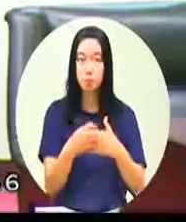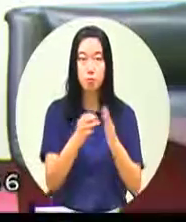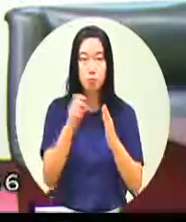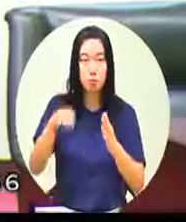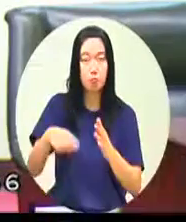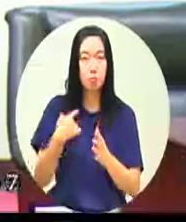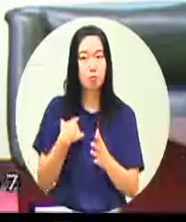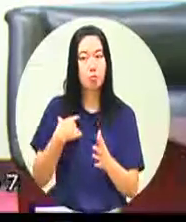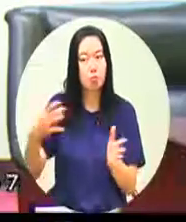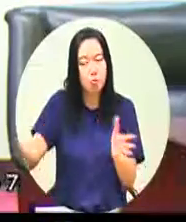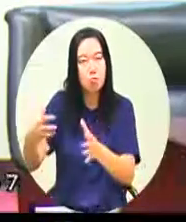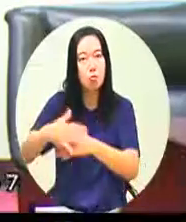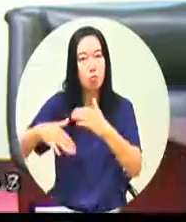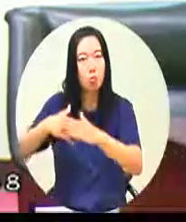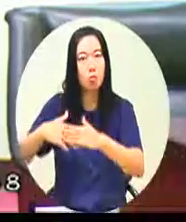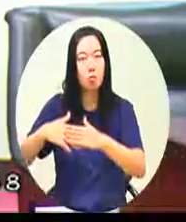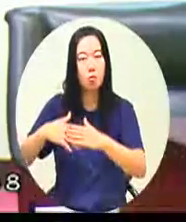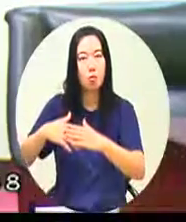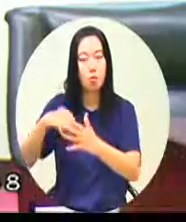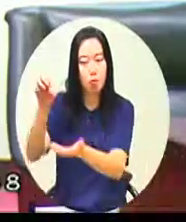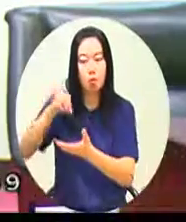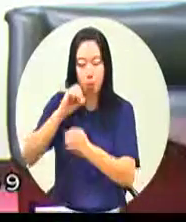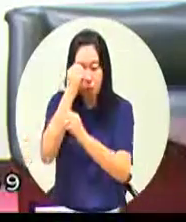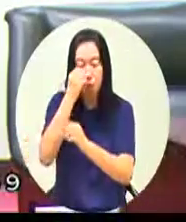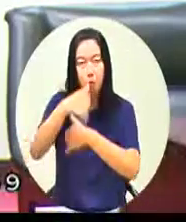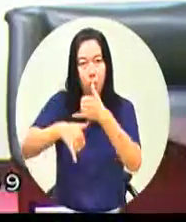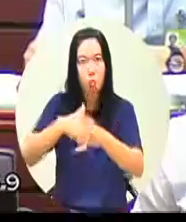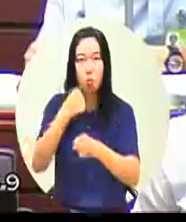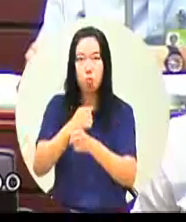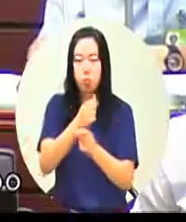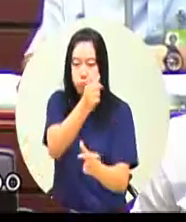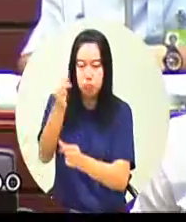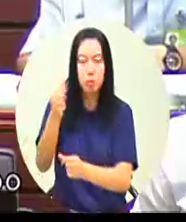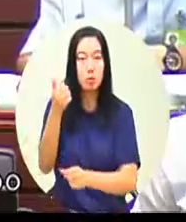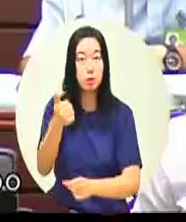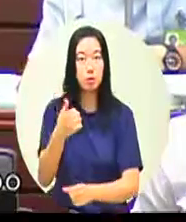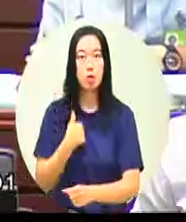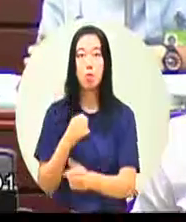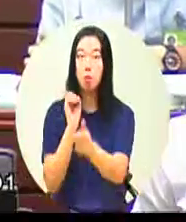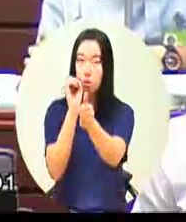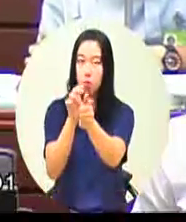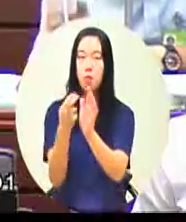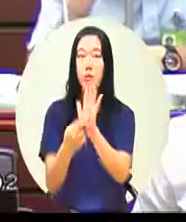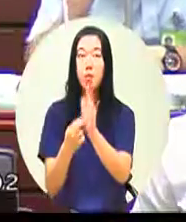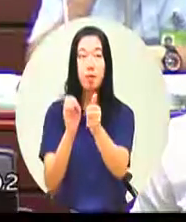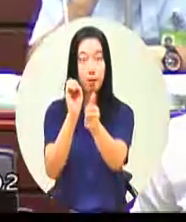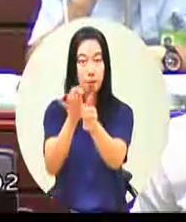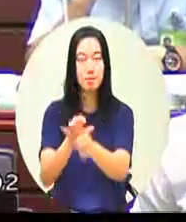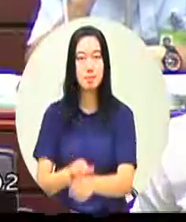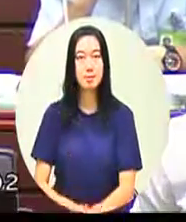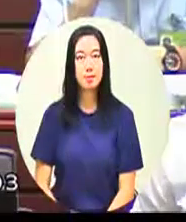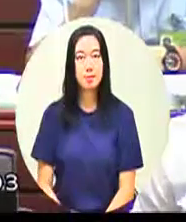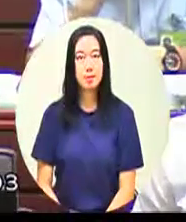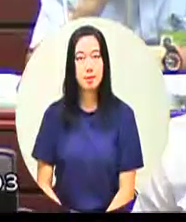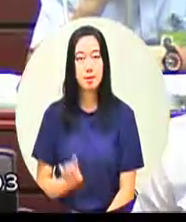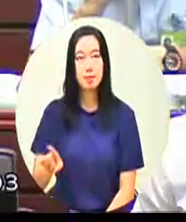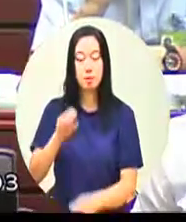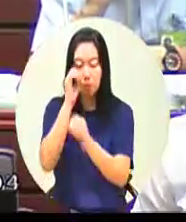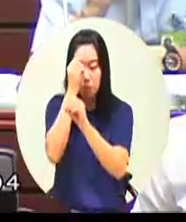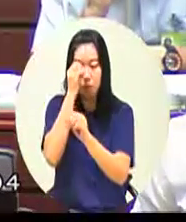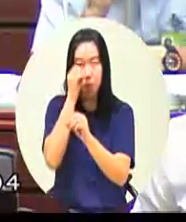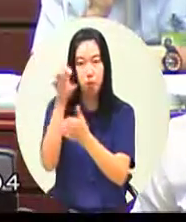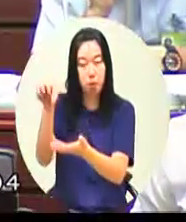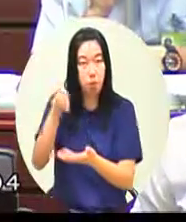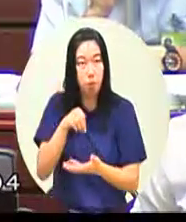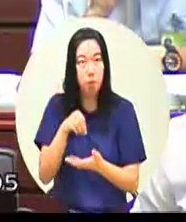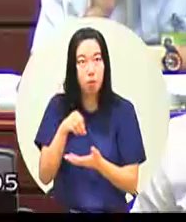这个，要检验这个工作。 我甲丁员报告吼，我必须要说明，其实阮的检验拢含卫